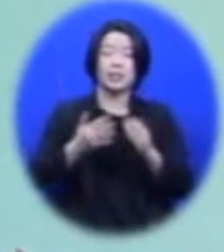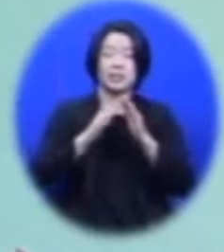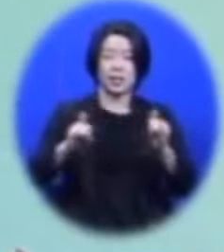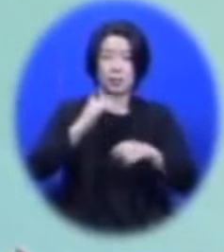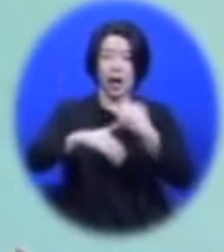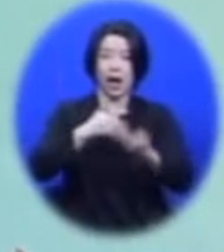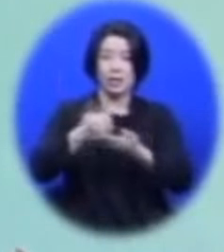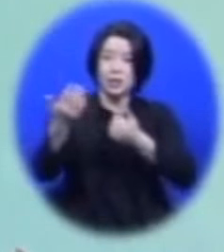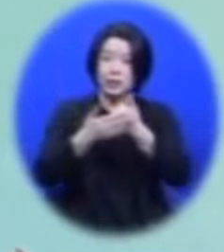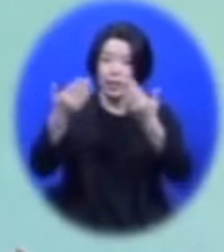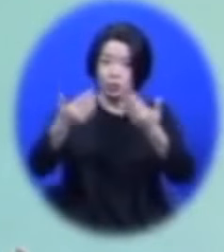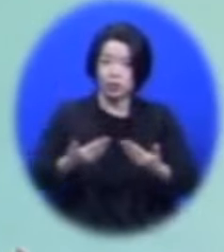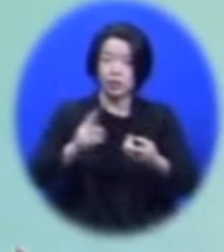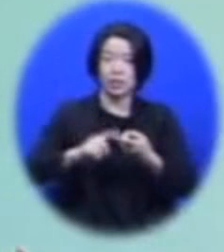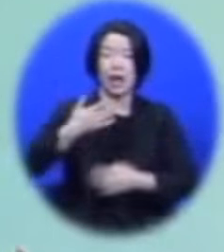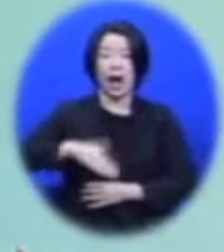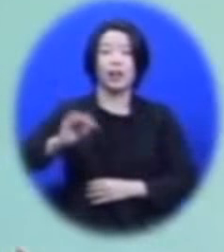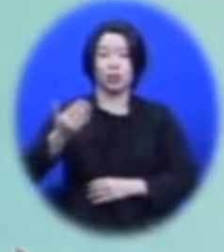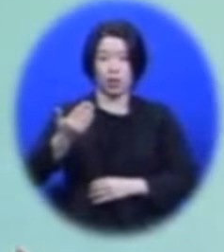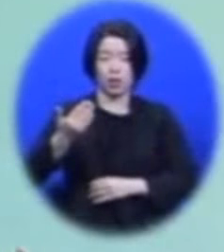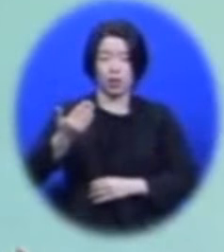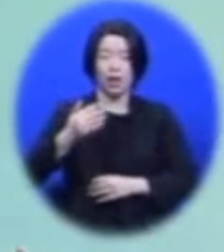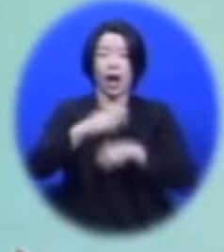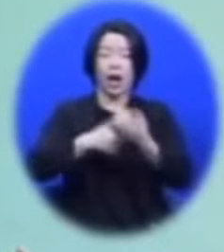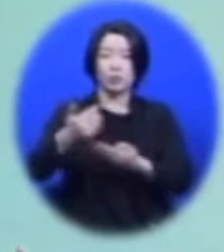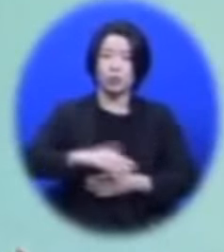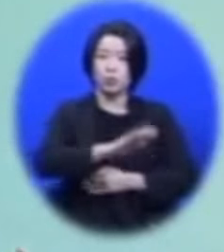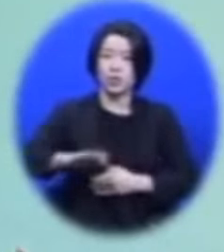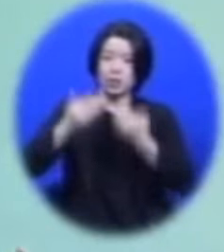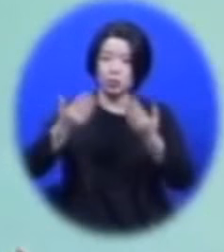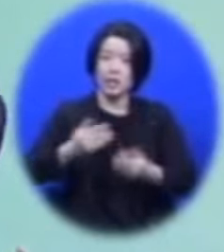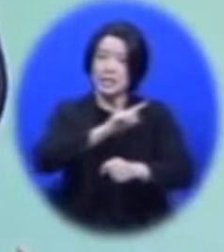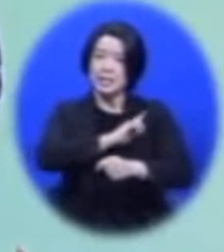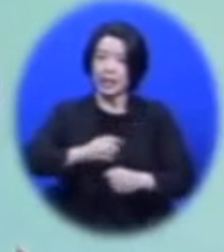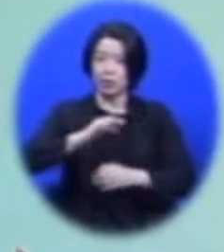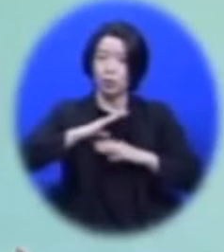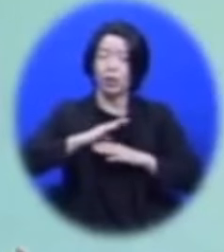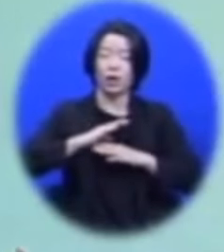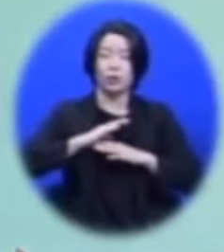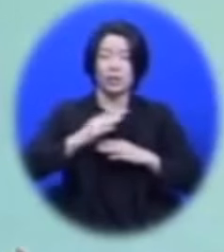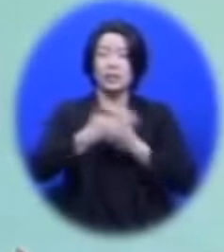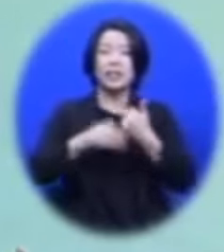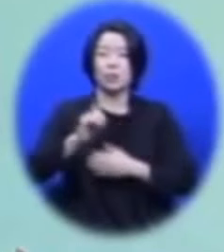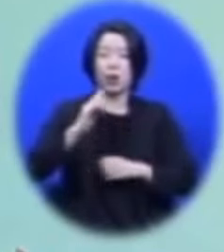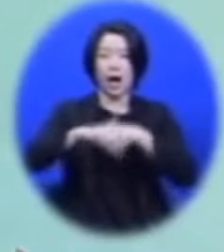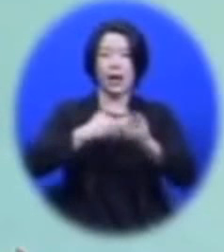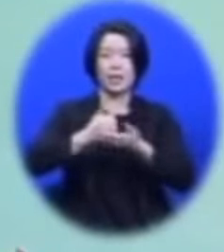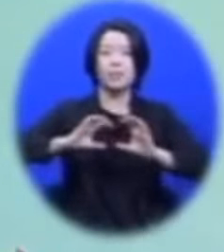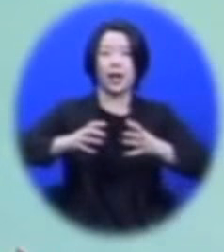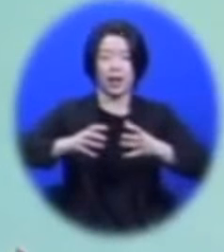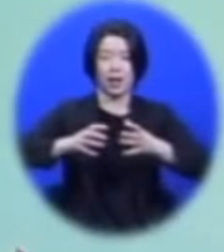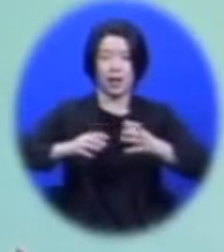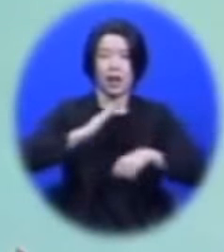하나님이 은혜로 주시는 것을 알게 되는데 하나님이 우리에게 주신 가장 놀라운 은혜가 하나님의 나라입니다.